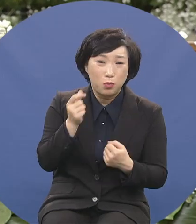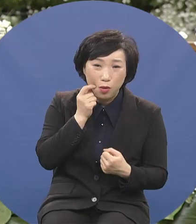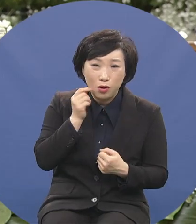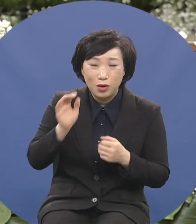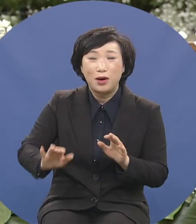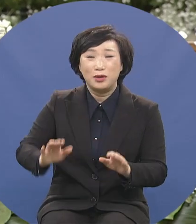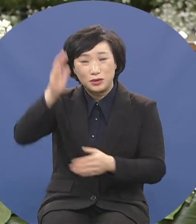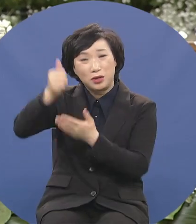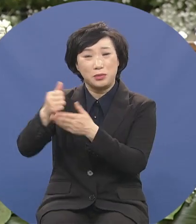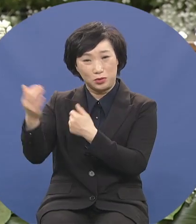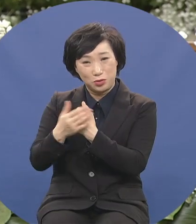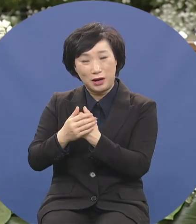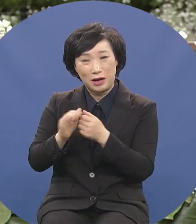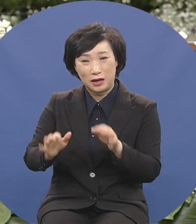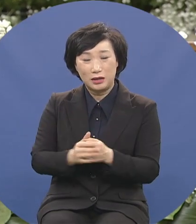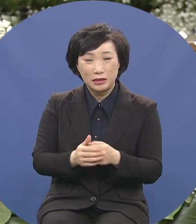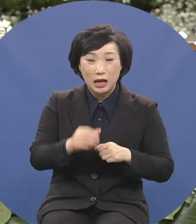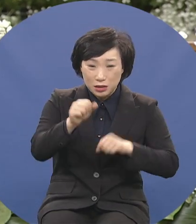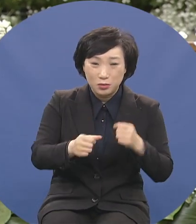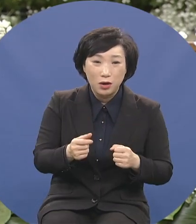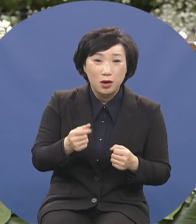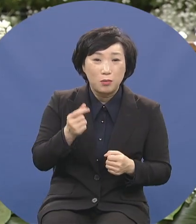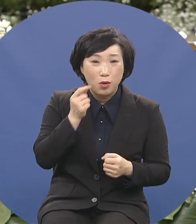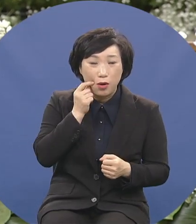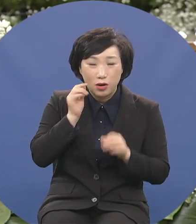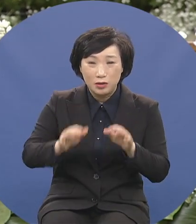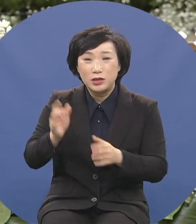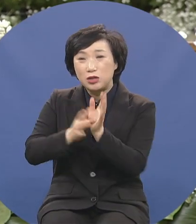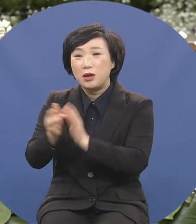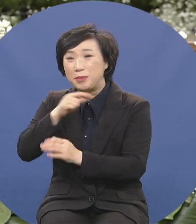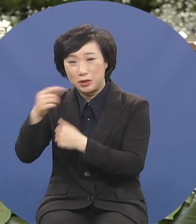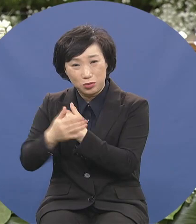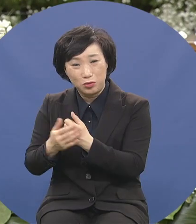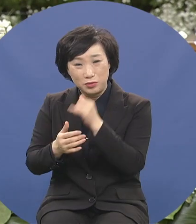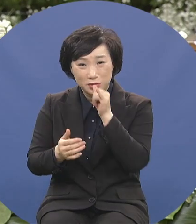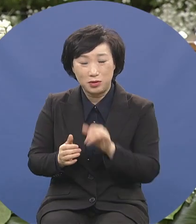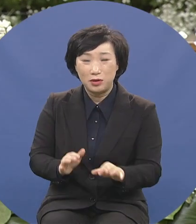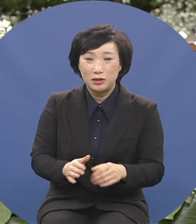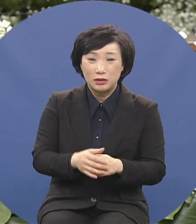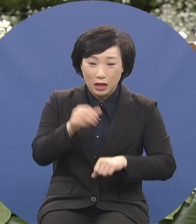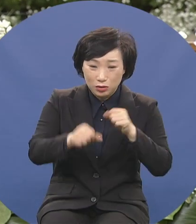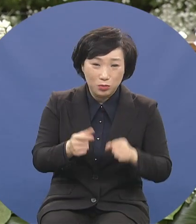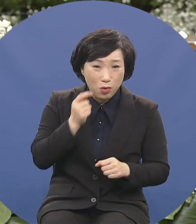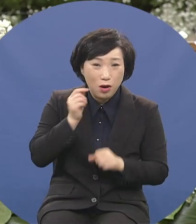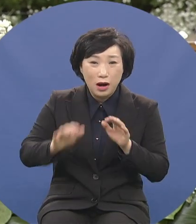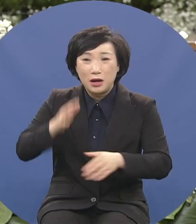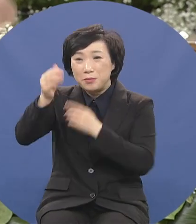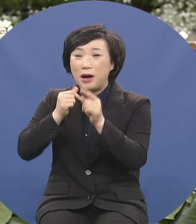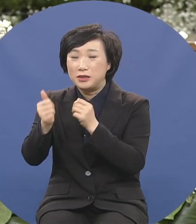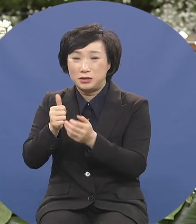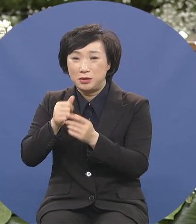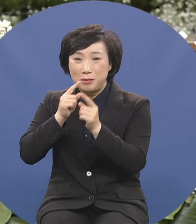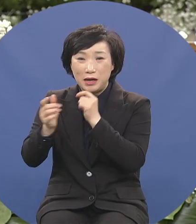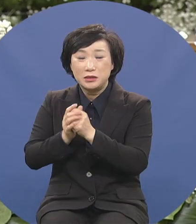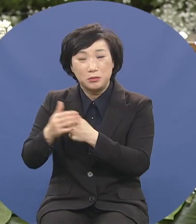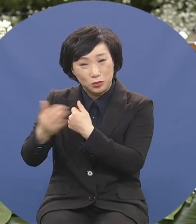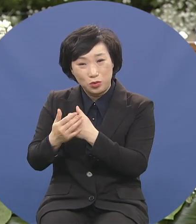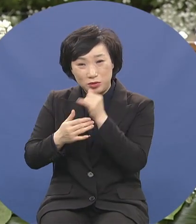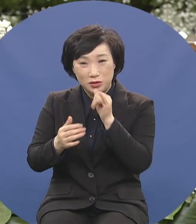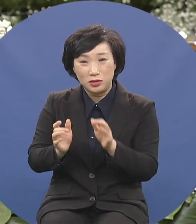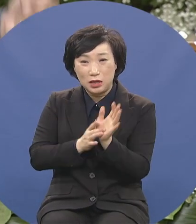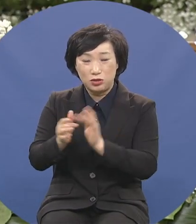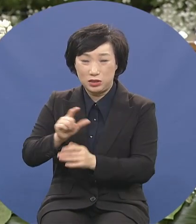할 수 없는 것은 예수 피가 하게 하셨고, 할 수 없는 것은 하나님 말씀이 하게 하셨고, 할 수 없는 것은 예수님의